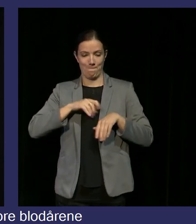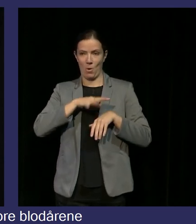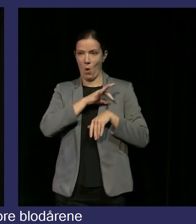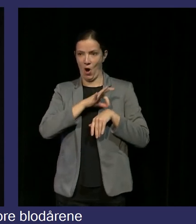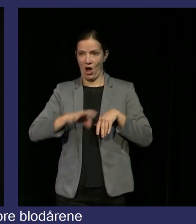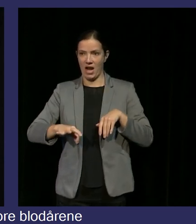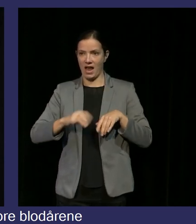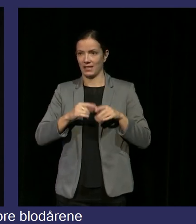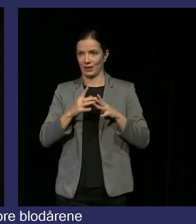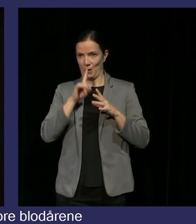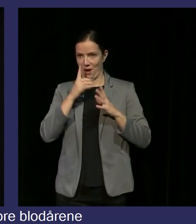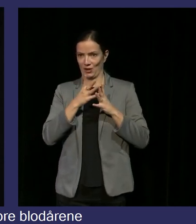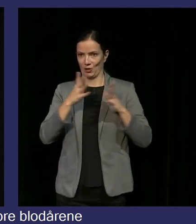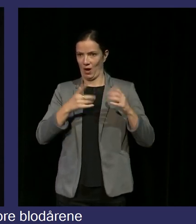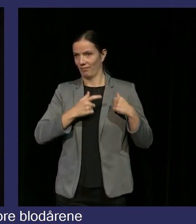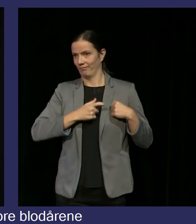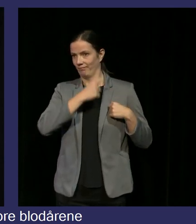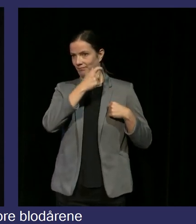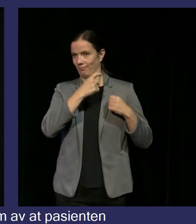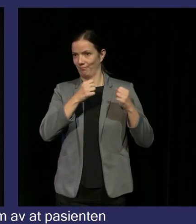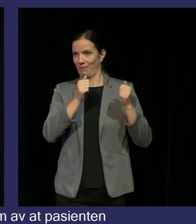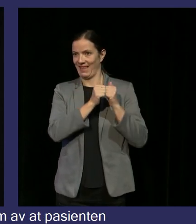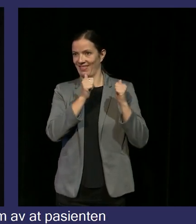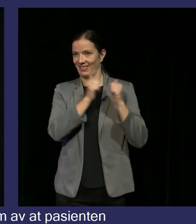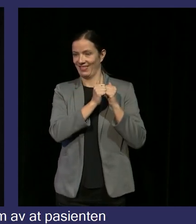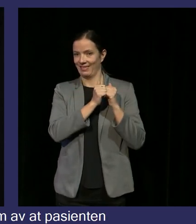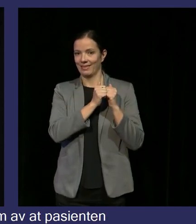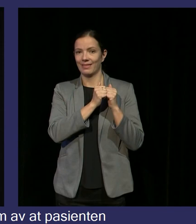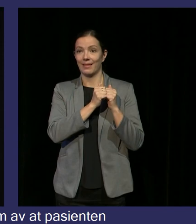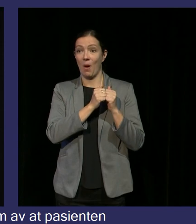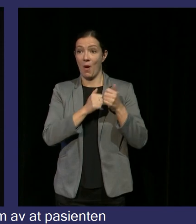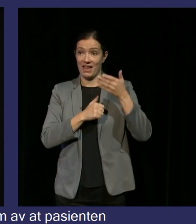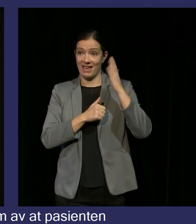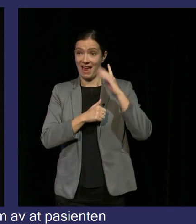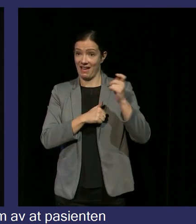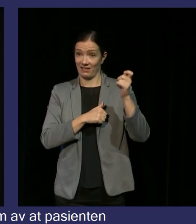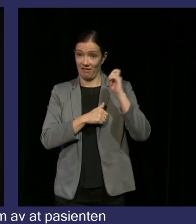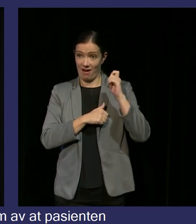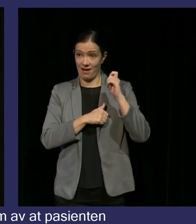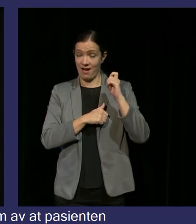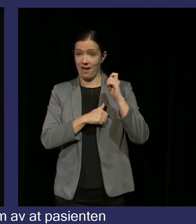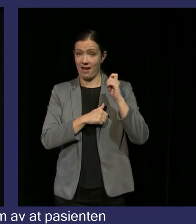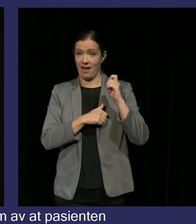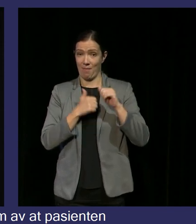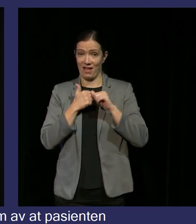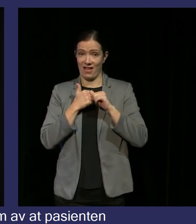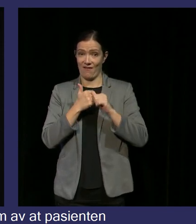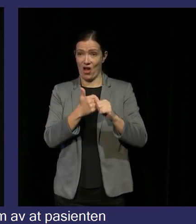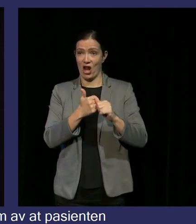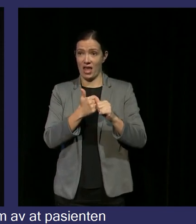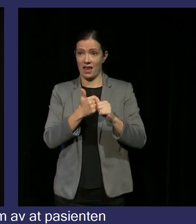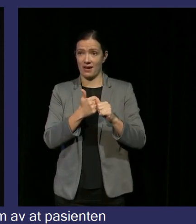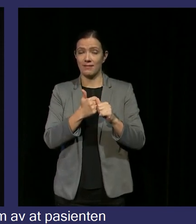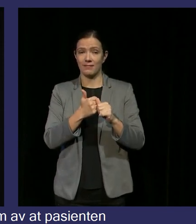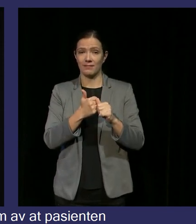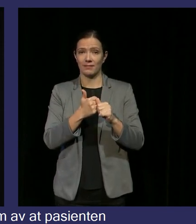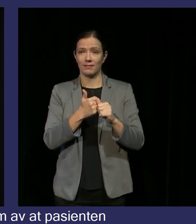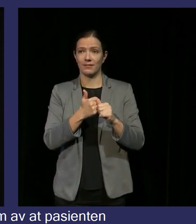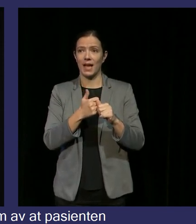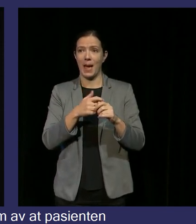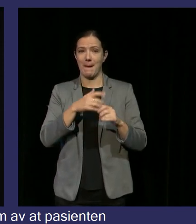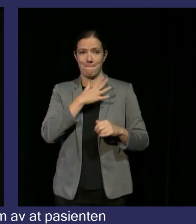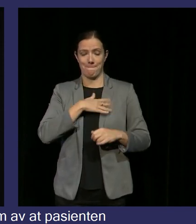store blodårene på venstre side som har blitt tett. Og dette hjerneslaget har gitt følger i form av at pasienten